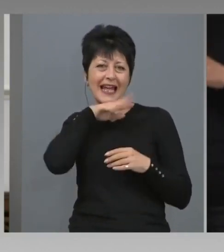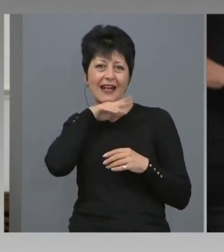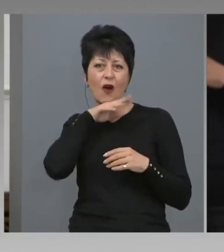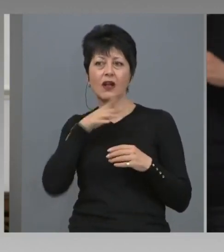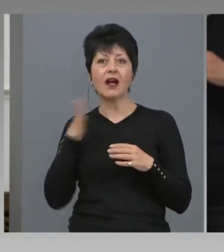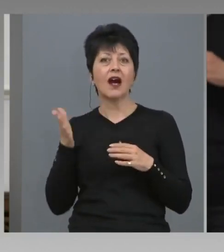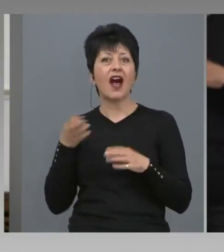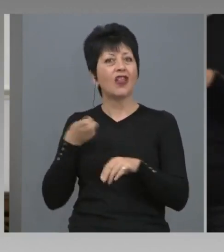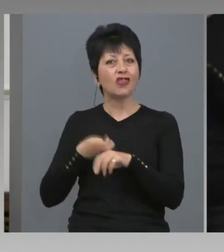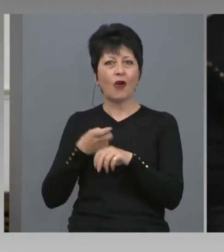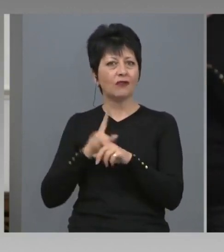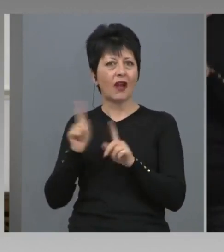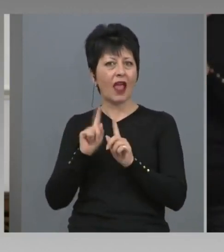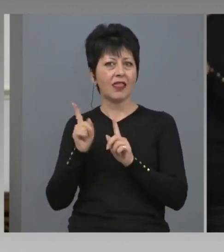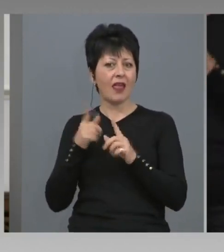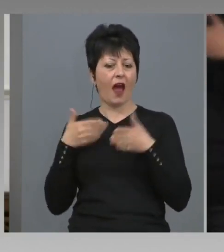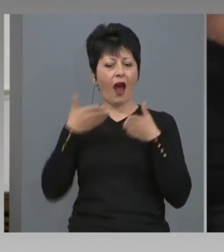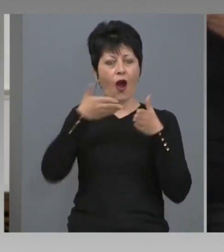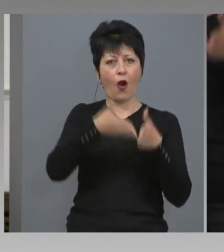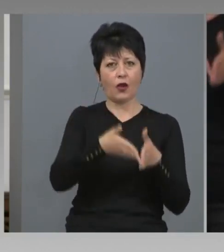В смисъл, че не е имал контакт с тях.